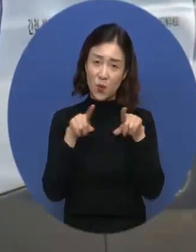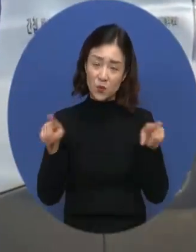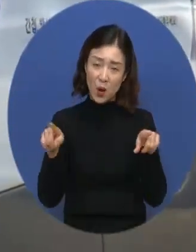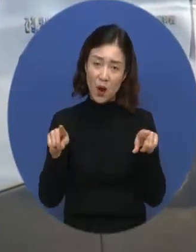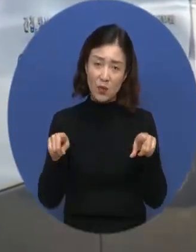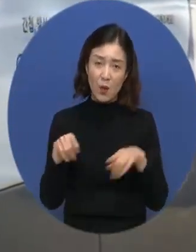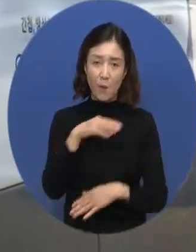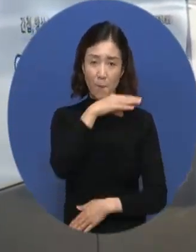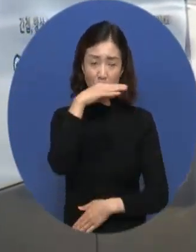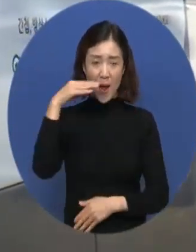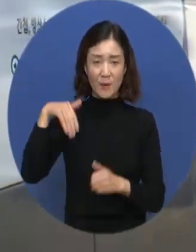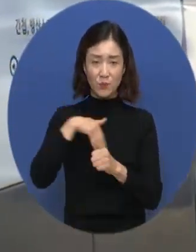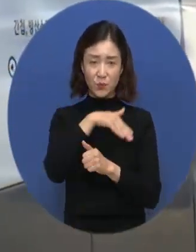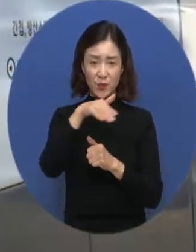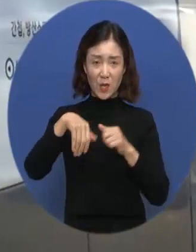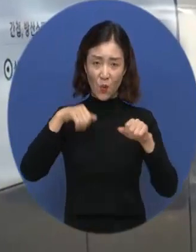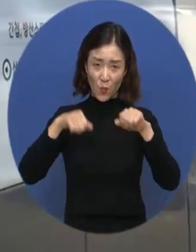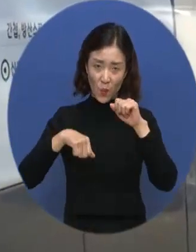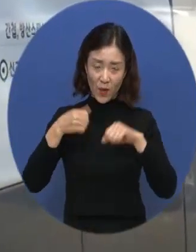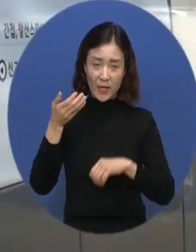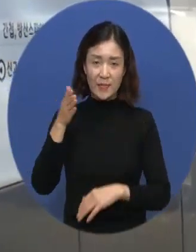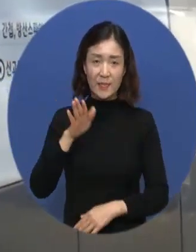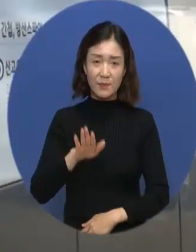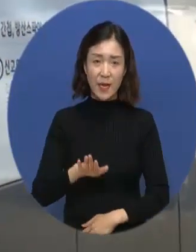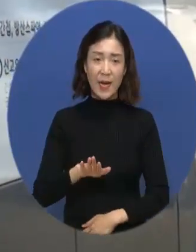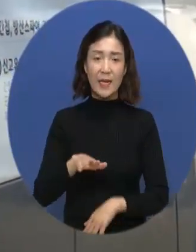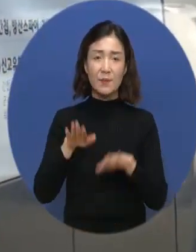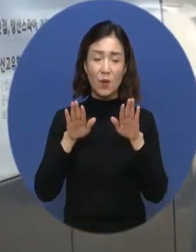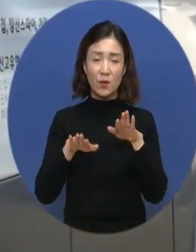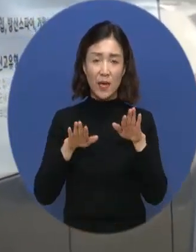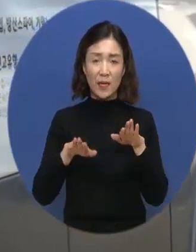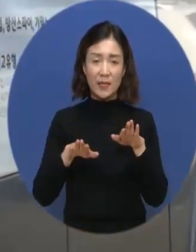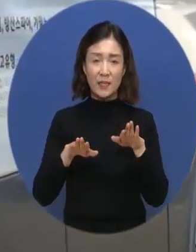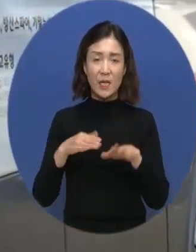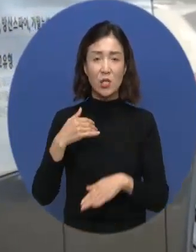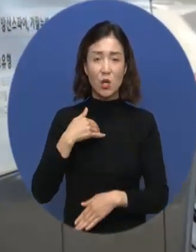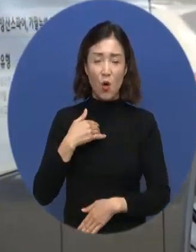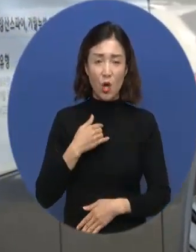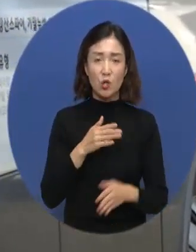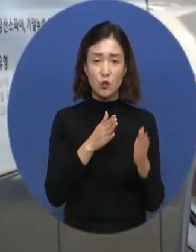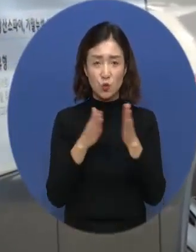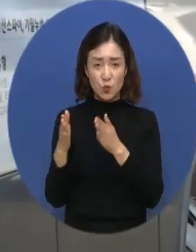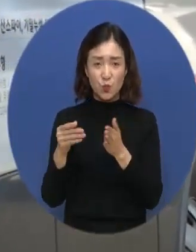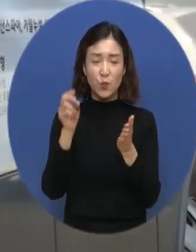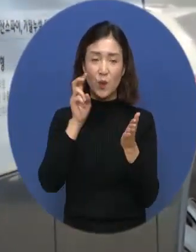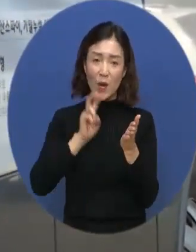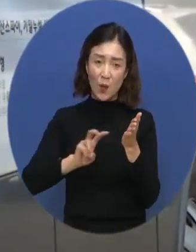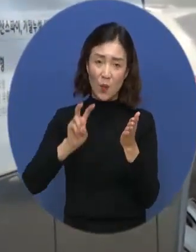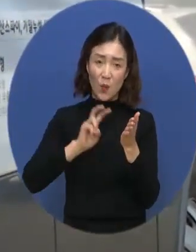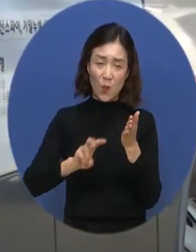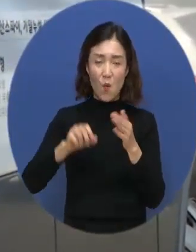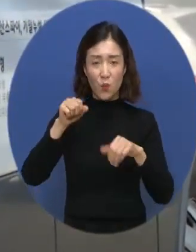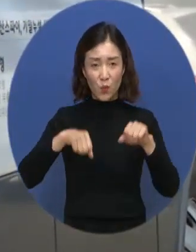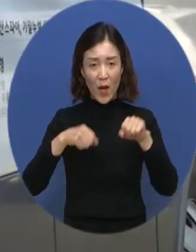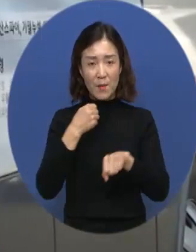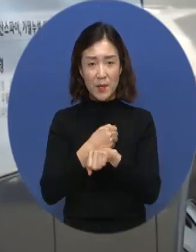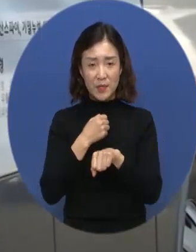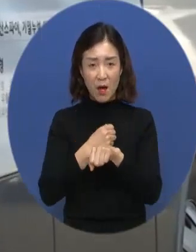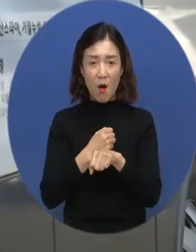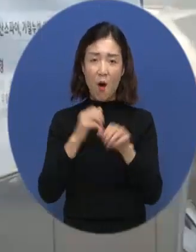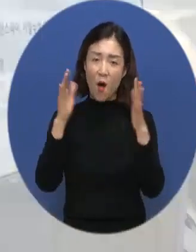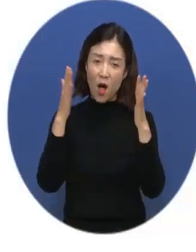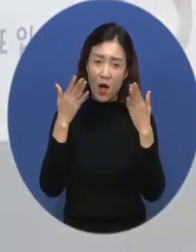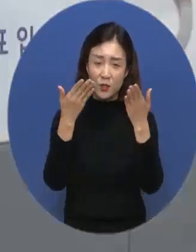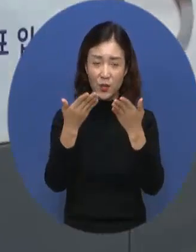공연을 했었는데 이번에는 트로트도 하고 저희가 했던 곡들을 하면서 앞에서 박수도 쳐주시고 해주셔가지고 정말 더 재밌게 공연한 것